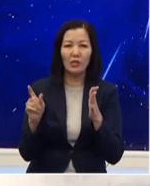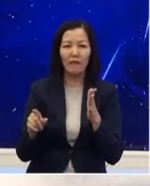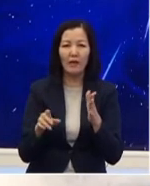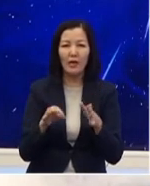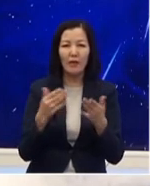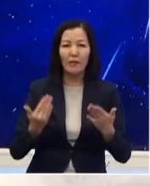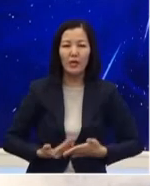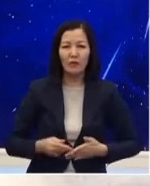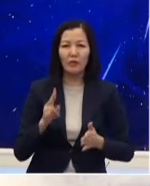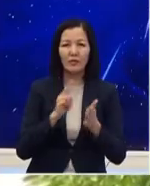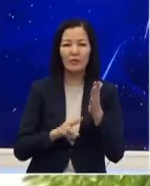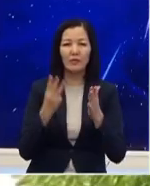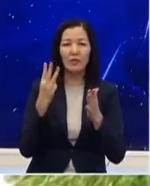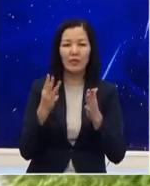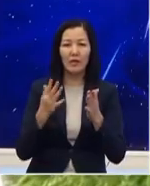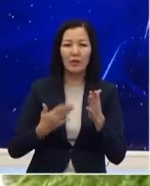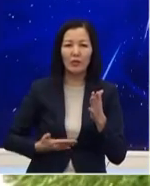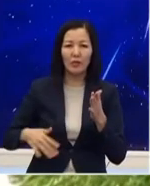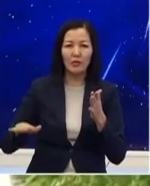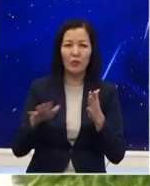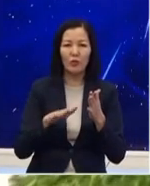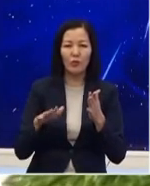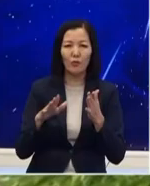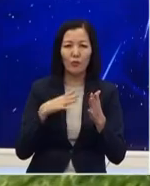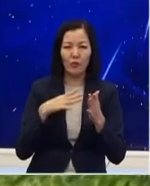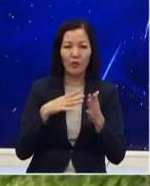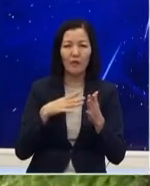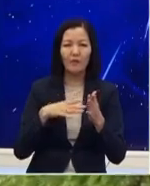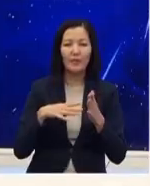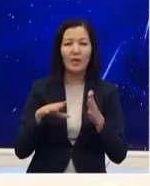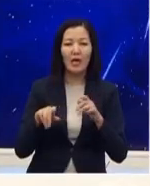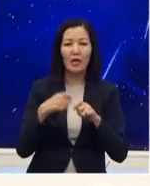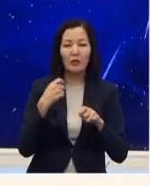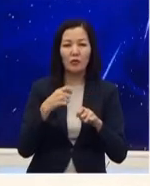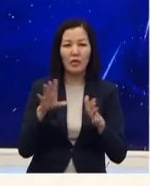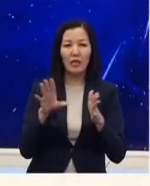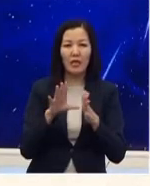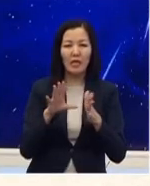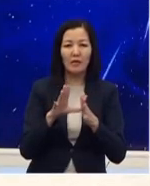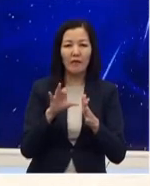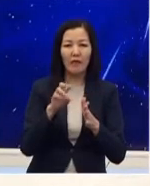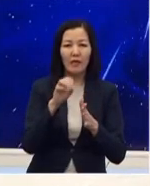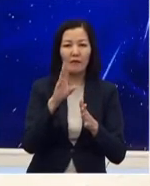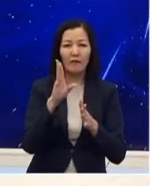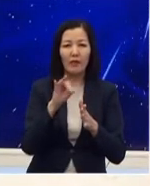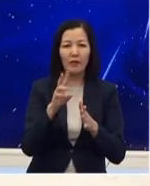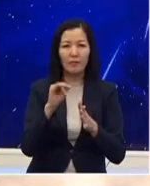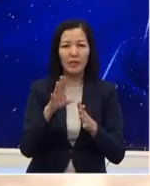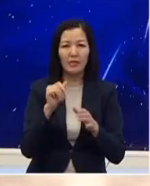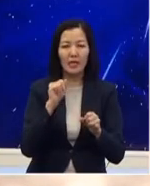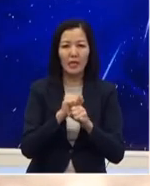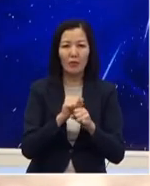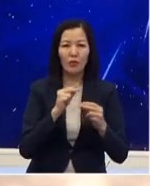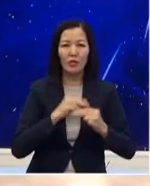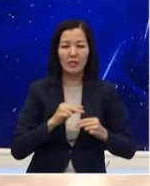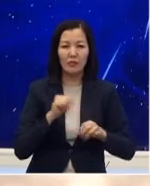человек, проживающие в 73 населенных пунктах. Из-за отключения электричества во Владивостоке и Артеме